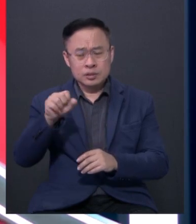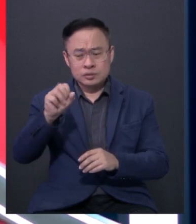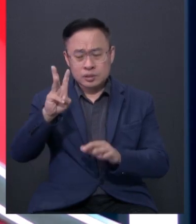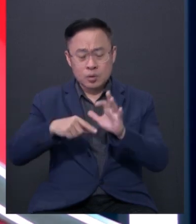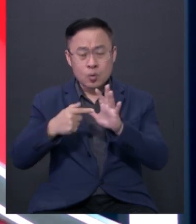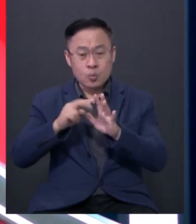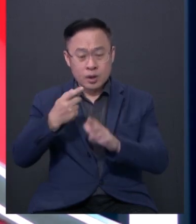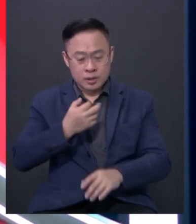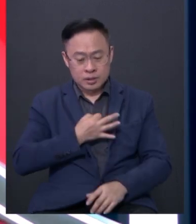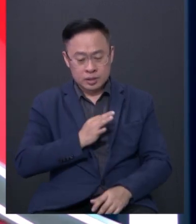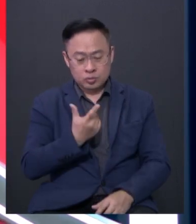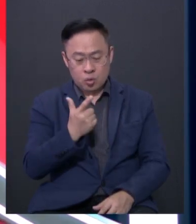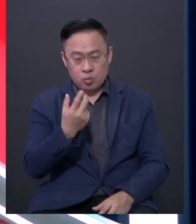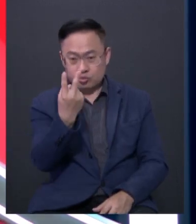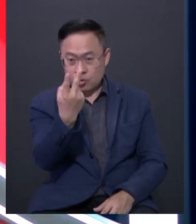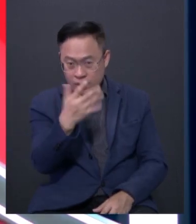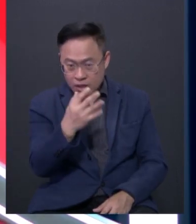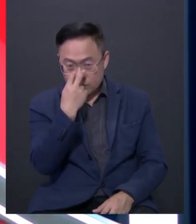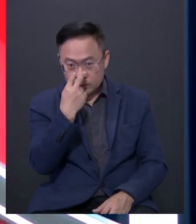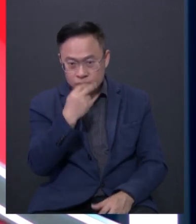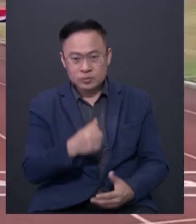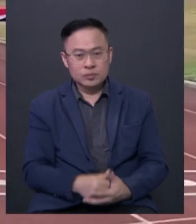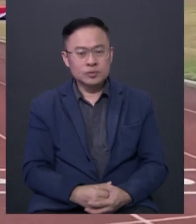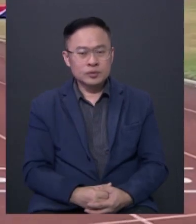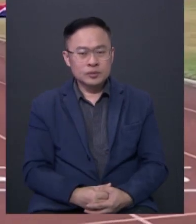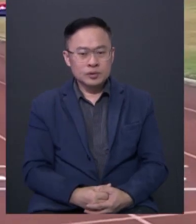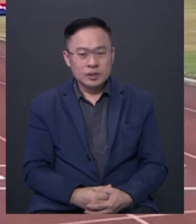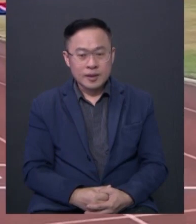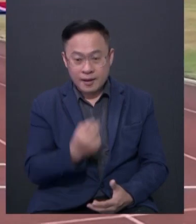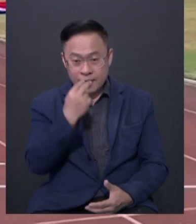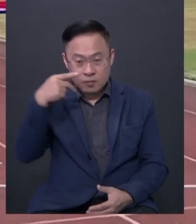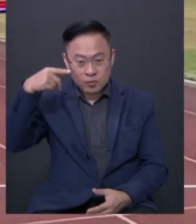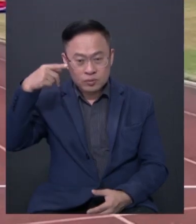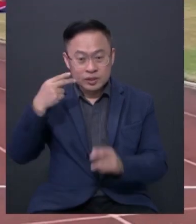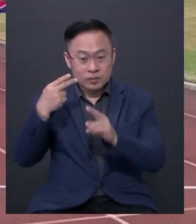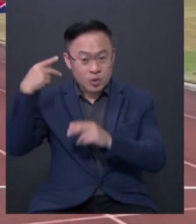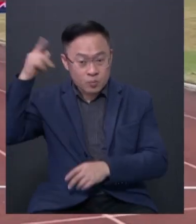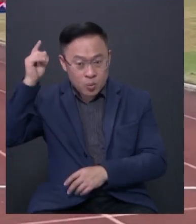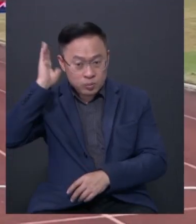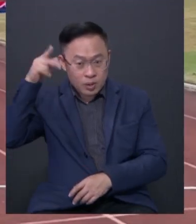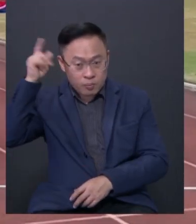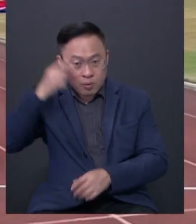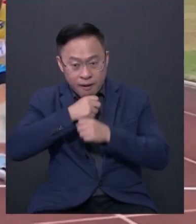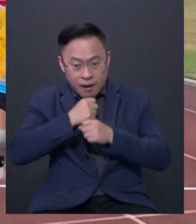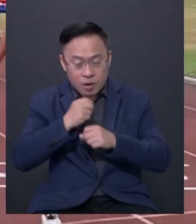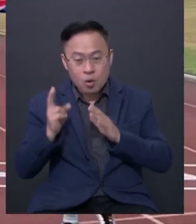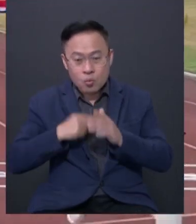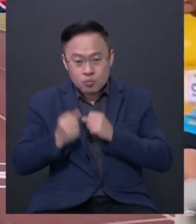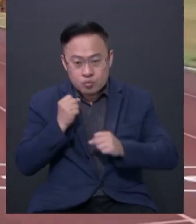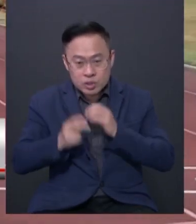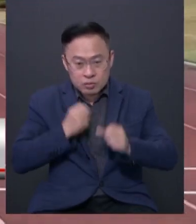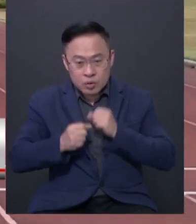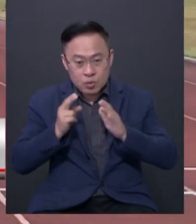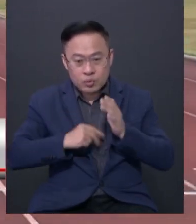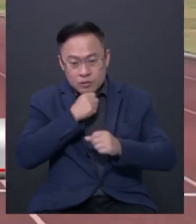วันแรกสุดยอดไปเลยค่ะมาป้องกัน5เหรียญทองในครั้งนี้ตอนนี้ได้2เหรียญทองแล้วนะคะการแข่งขันกรีฑาสูงอายุชิงชนะ